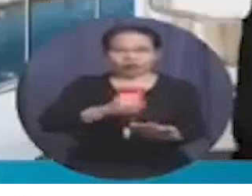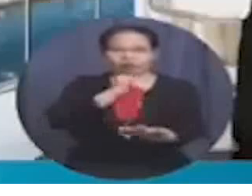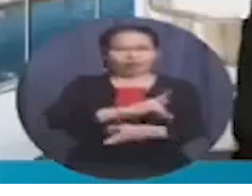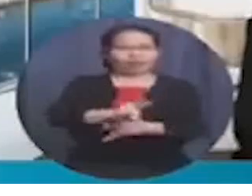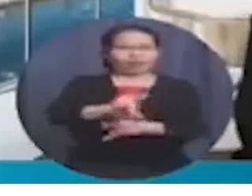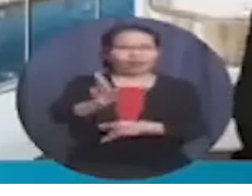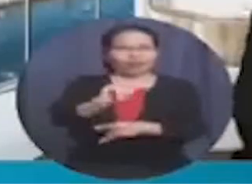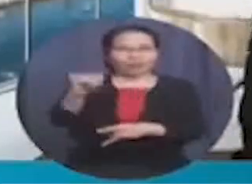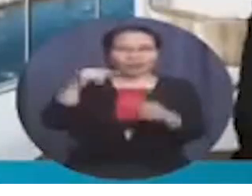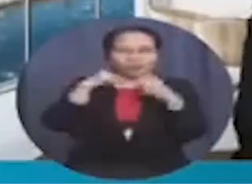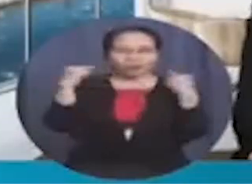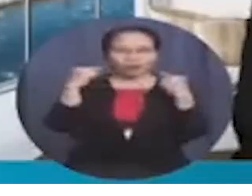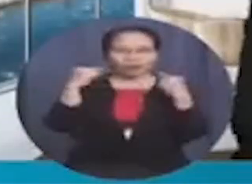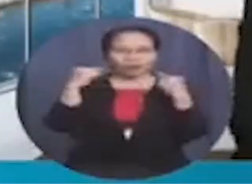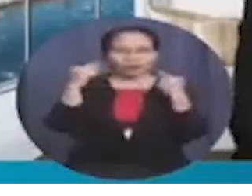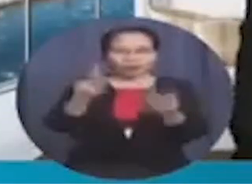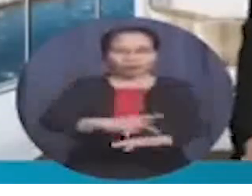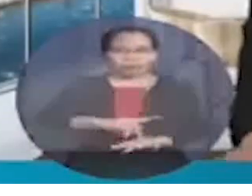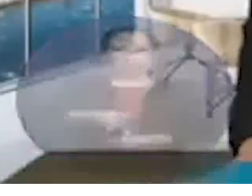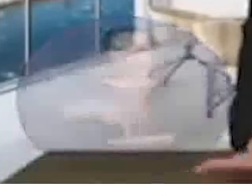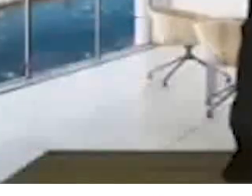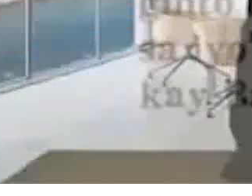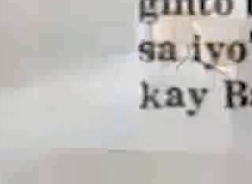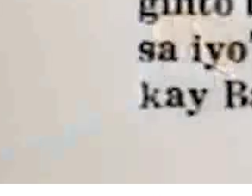Sabi ng pasyon, dapat na